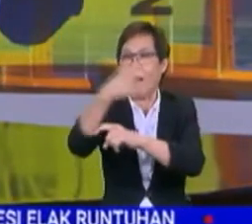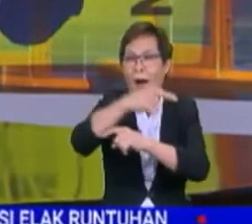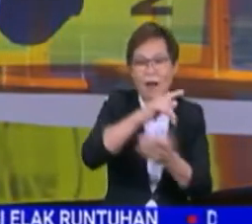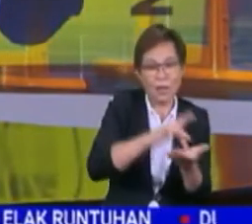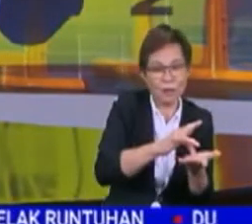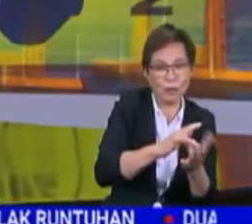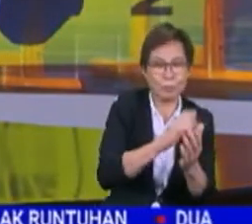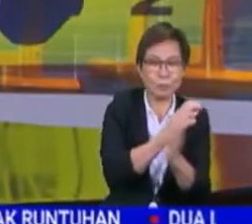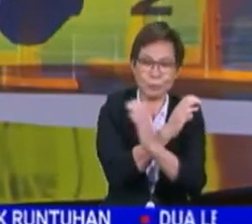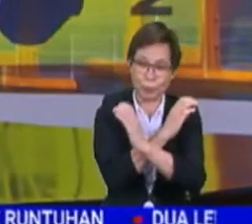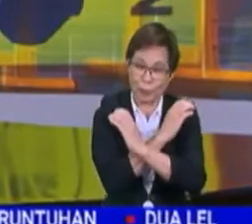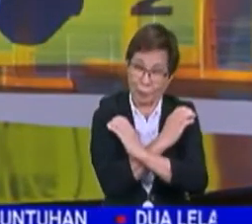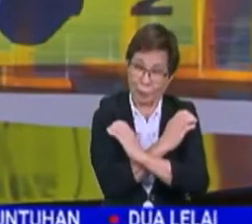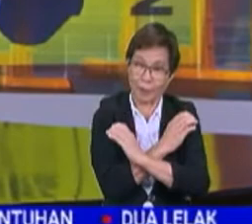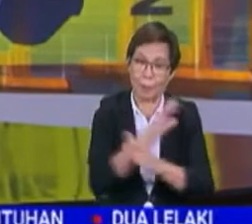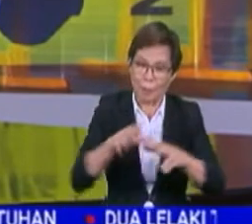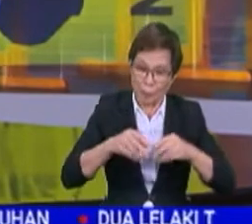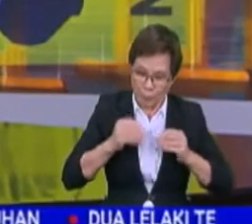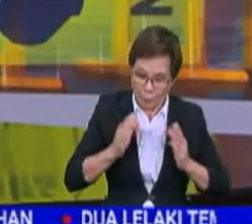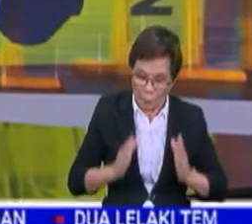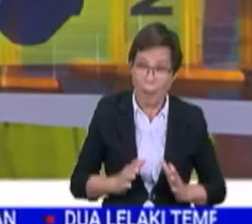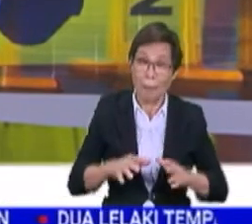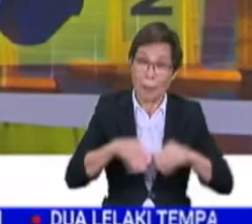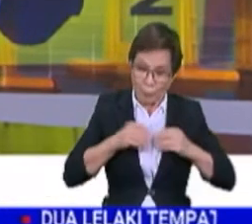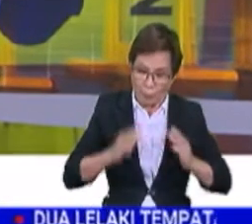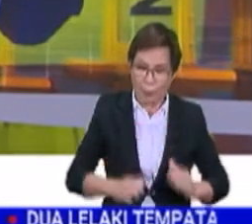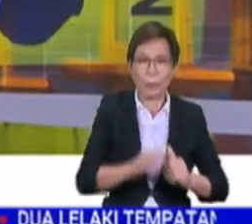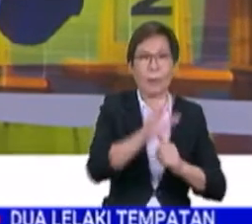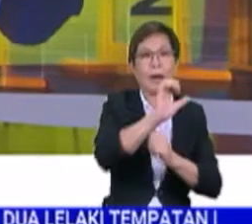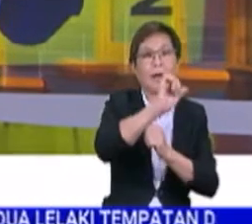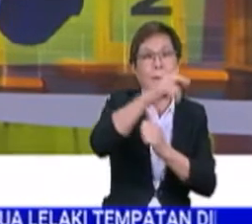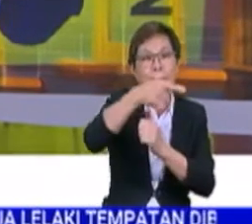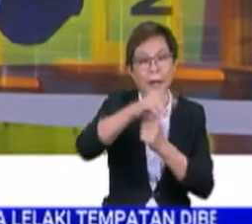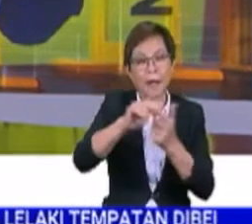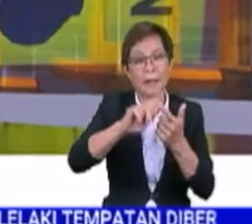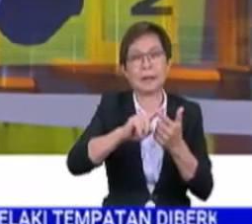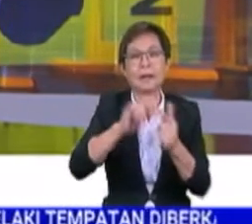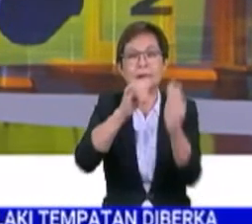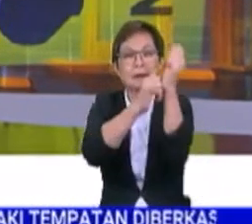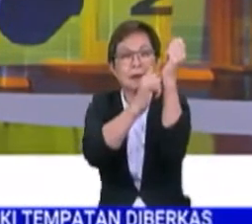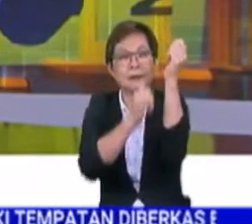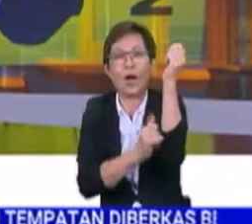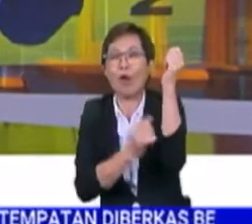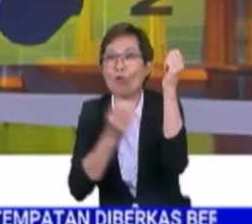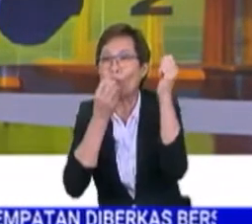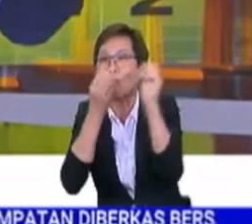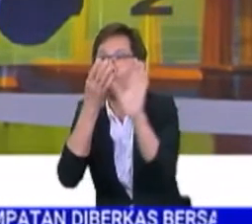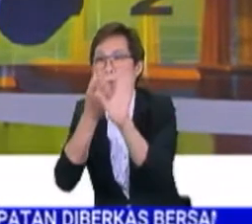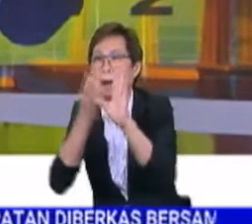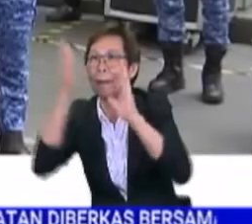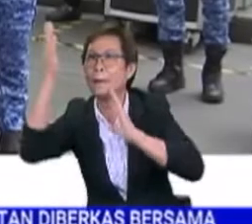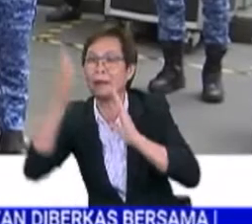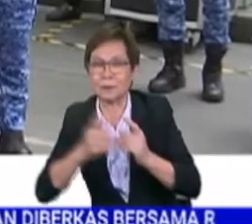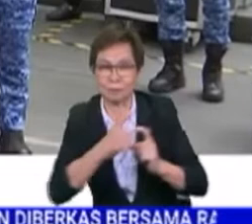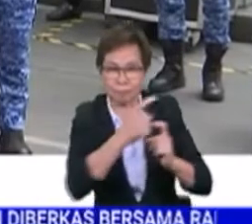Caring antara penerima Angkatan Pertahanan Awam dan Yayasan Food Bank Malaysia.